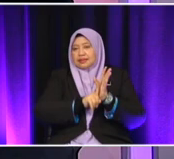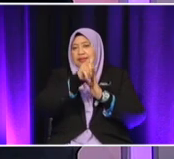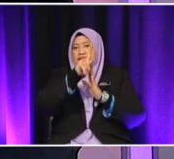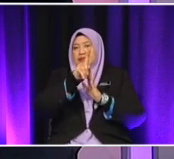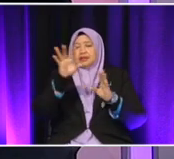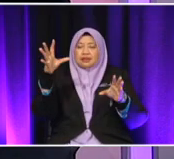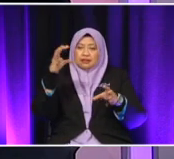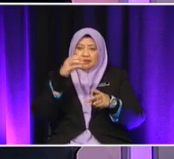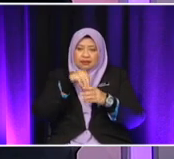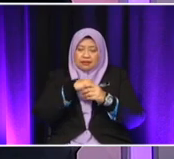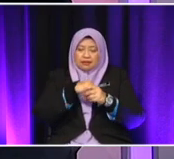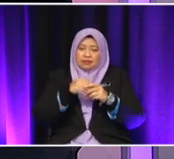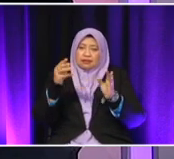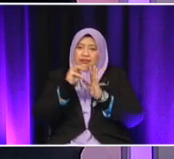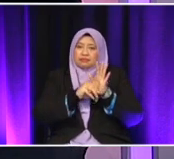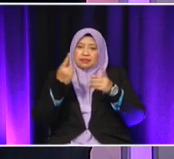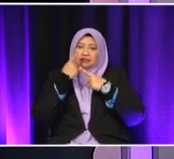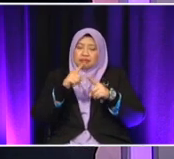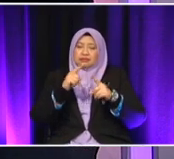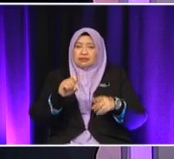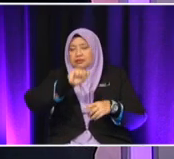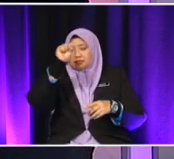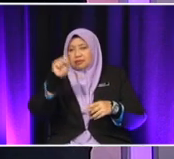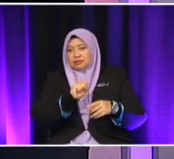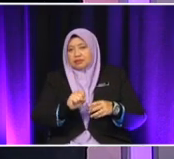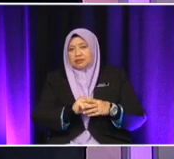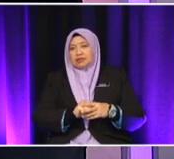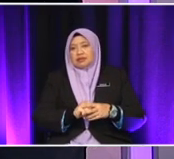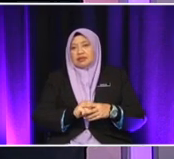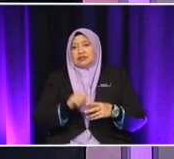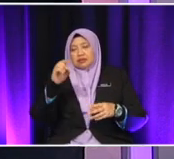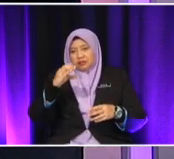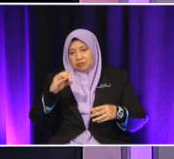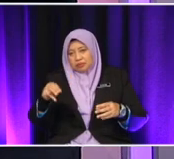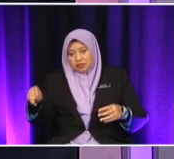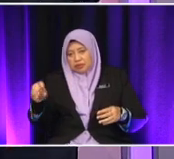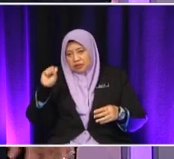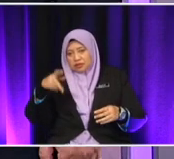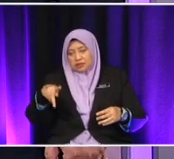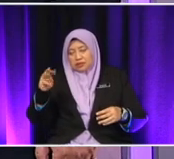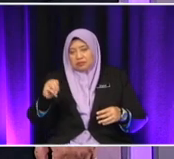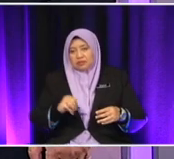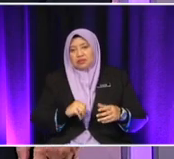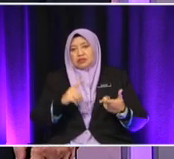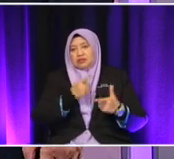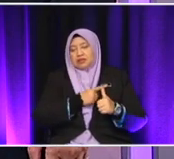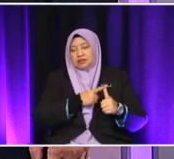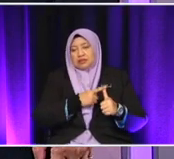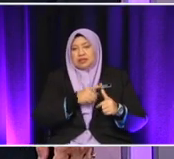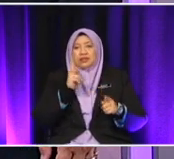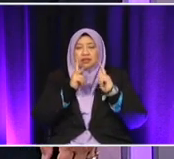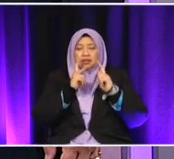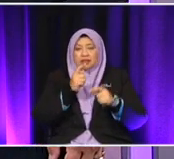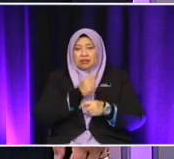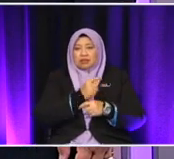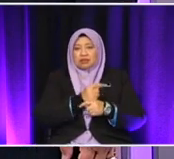menjawab soal atau utamanya bagi calon-calon yang akan menghadapi SPM penguasa petugas kata kunci